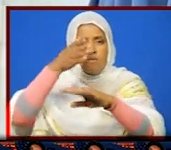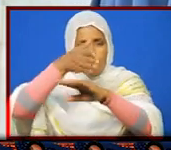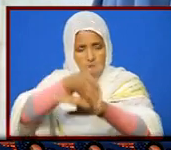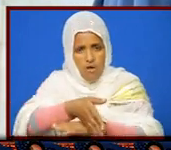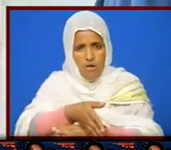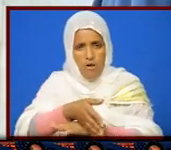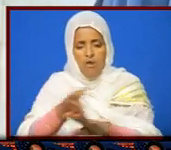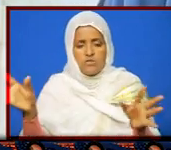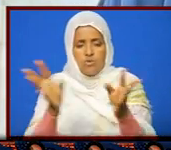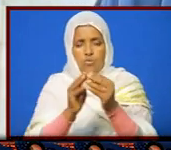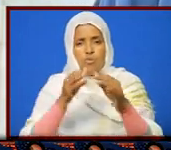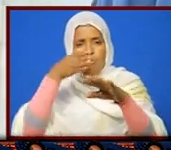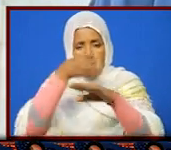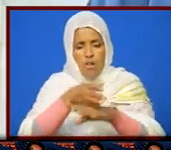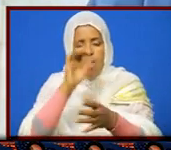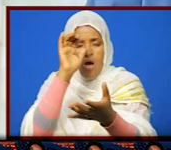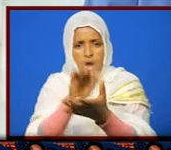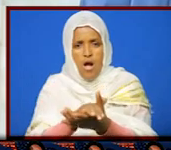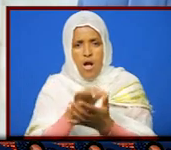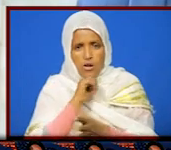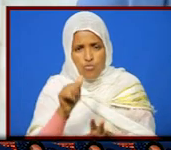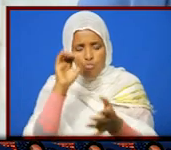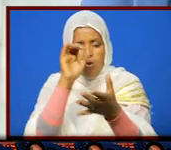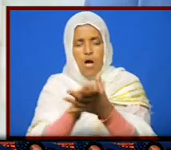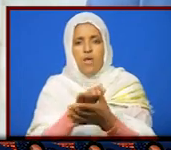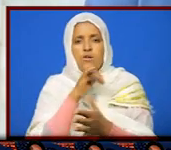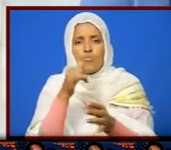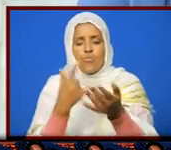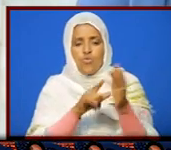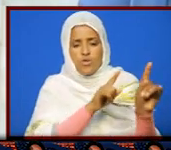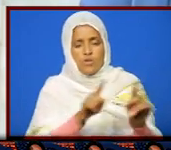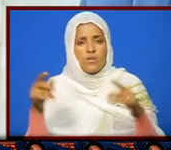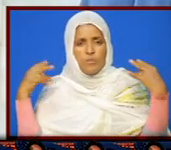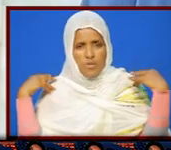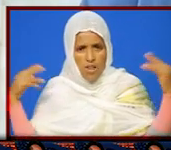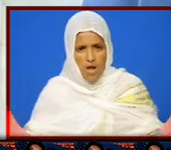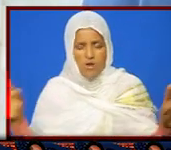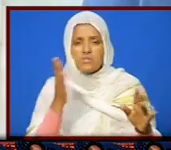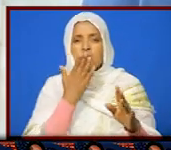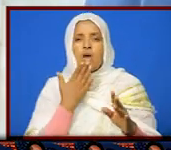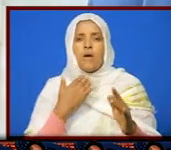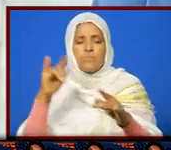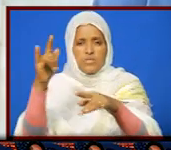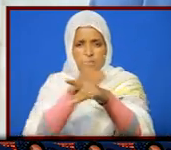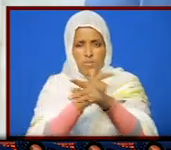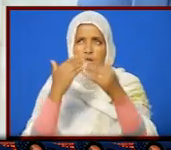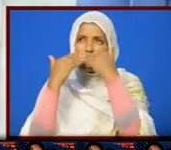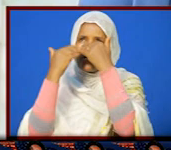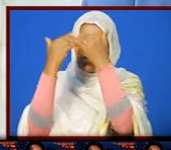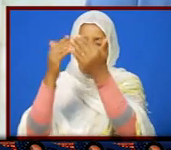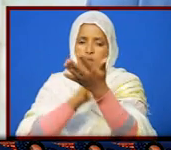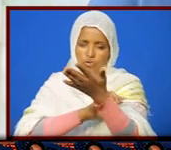ነው። ከትንሣኤ በኋላ ከትንሣኤ ዘጉባኤ በኋላ አያገቡም አይጋቡም። እንደ መላእክት ጣዕመ